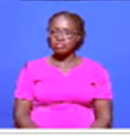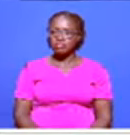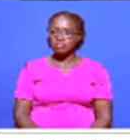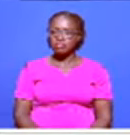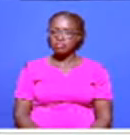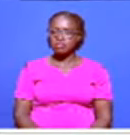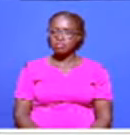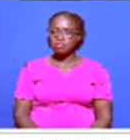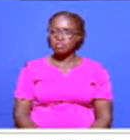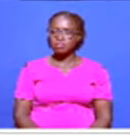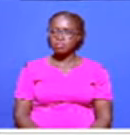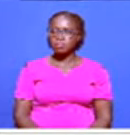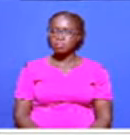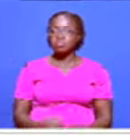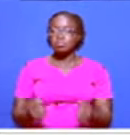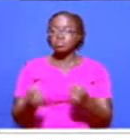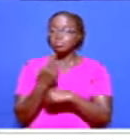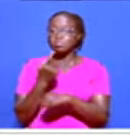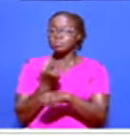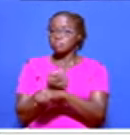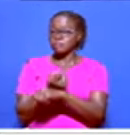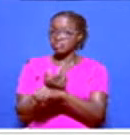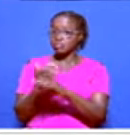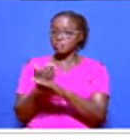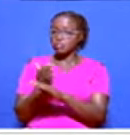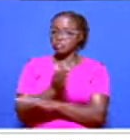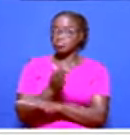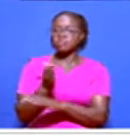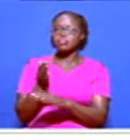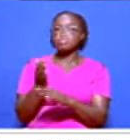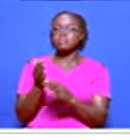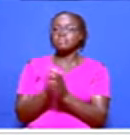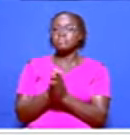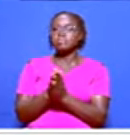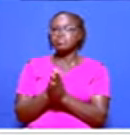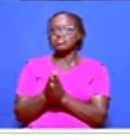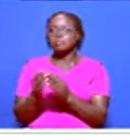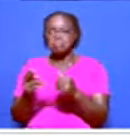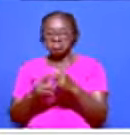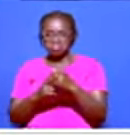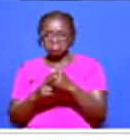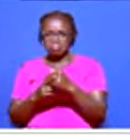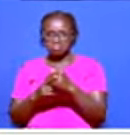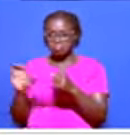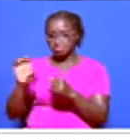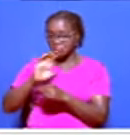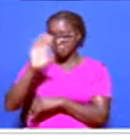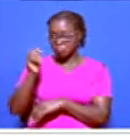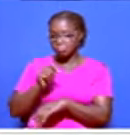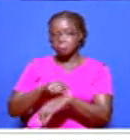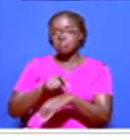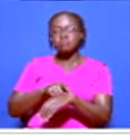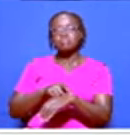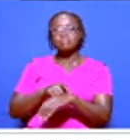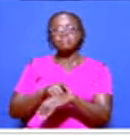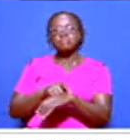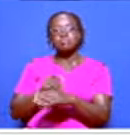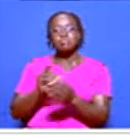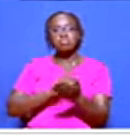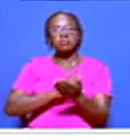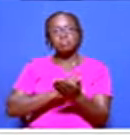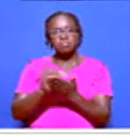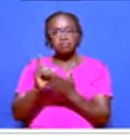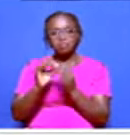Mtazamaji, 11 dakika hapo zimekatika baada ya saa 1 kamili saa za Afrika Mashariki. Unazidi kutazama Darubini, ikiwa ni